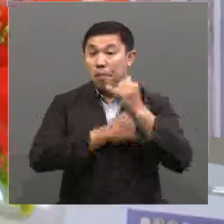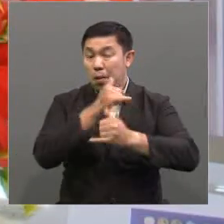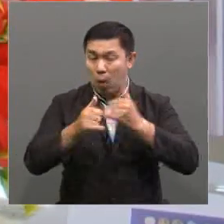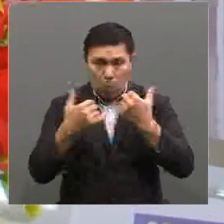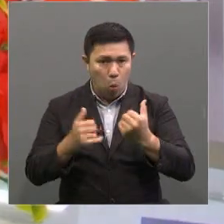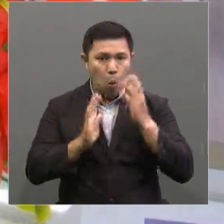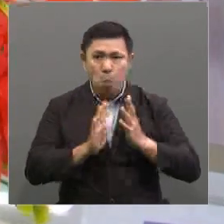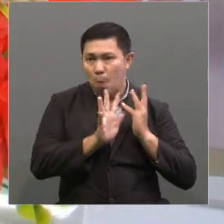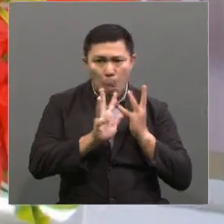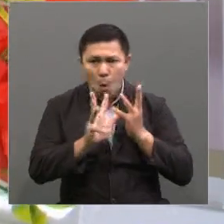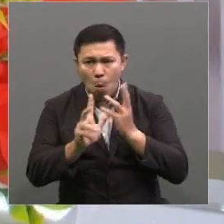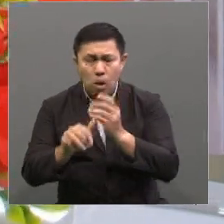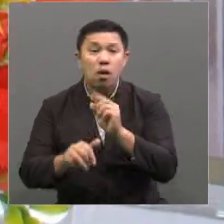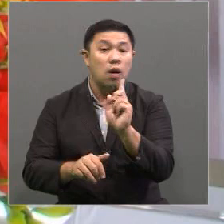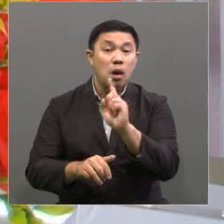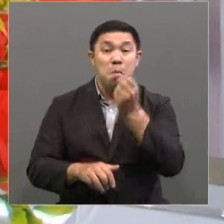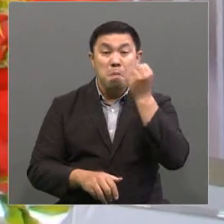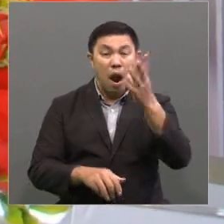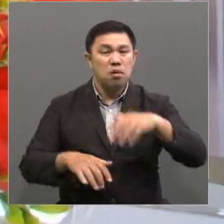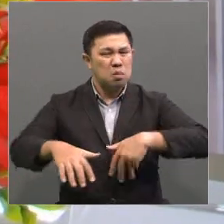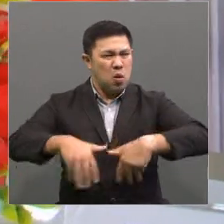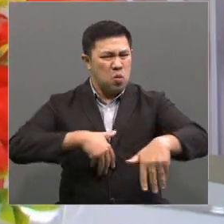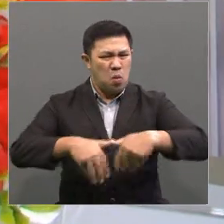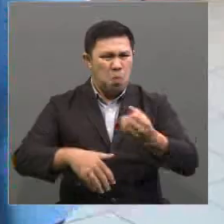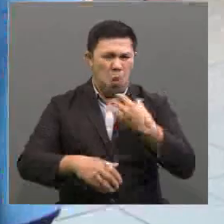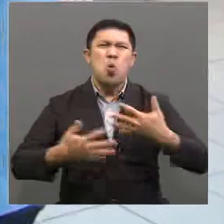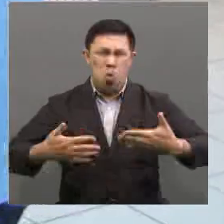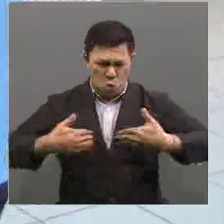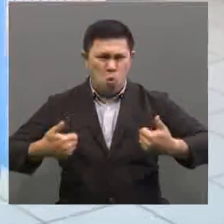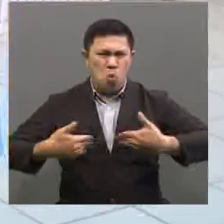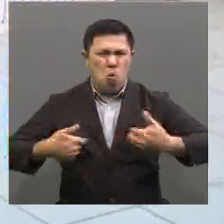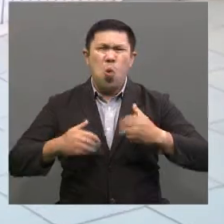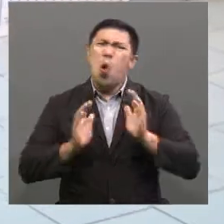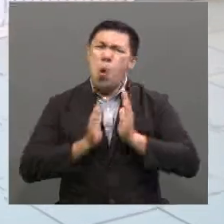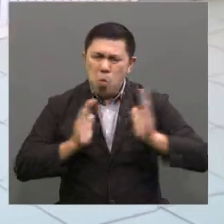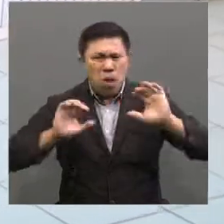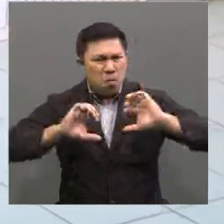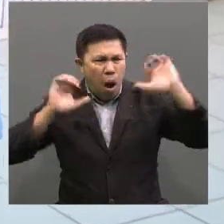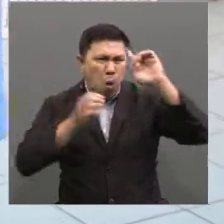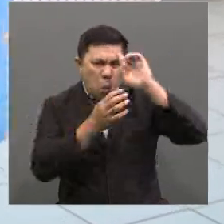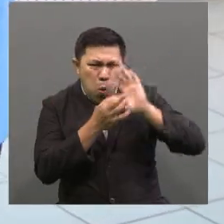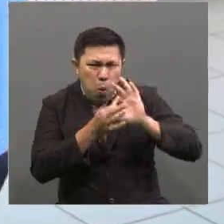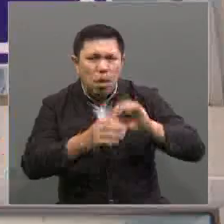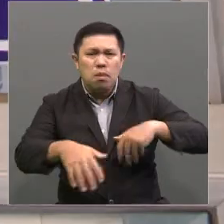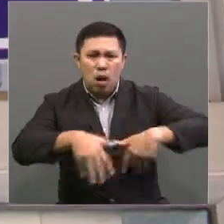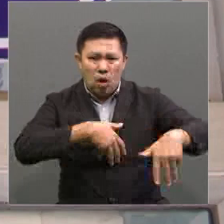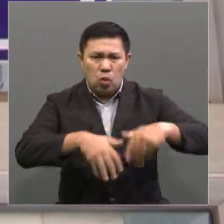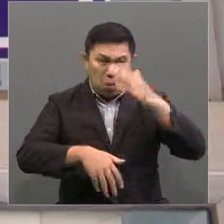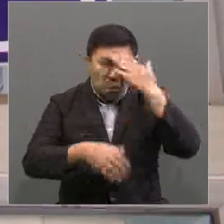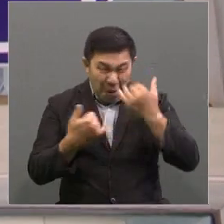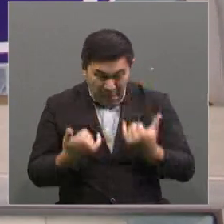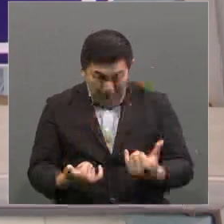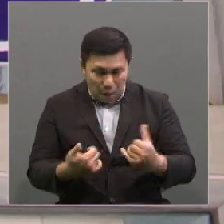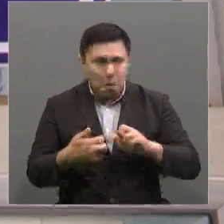แรกวันนี้อย่างต่อเนื่องเลยครับส่วนใหญ่เนี่ยพี่น้องประชาชนบอกเหมือนกันว่าดีใจและขอบคุณรัฐบาลที่ห่วงใยประชาชนนะครับเพราะเขาบอกว่าทุ